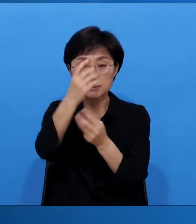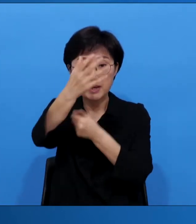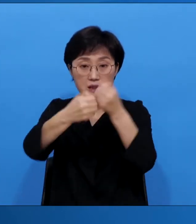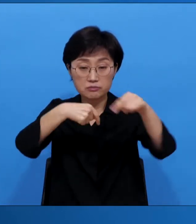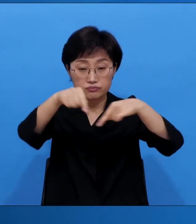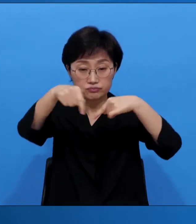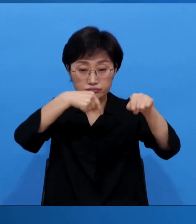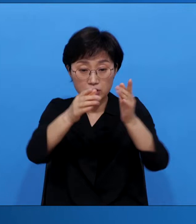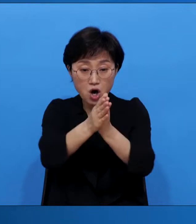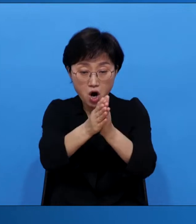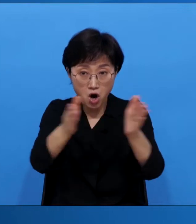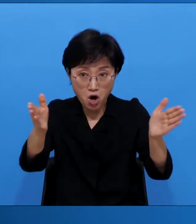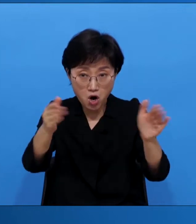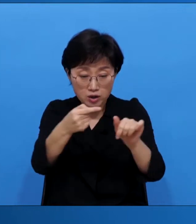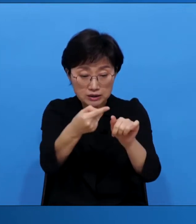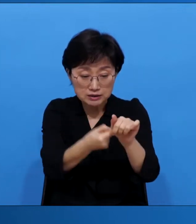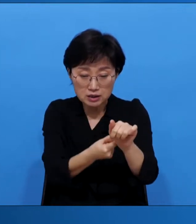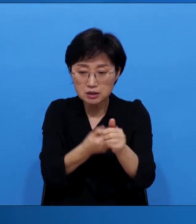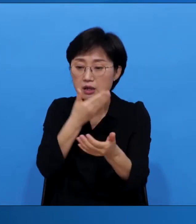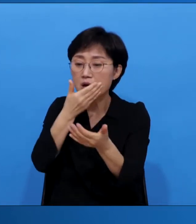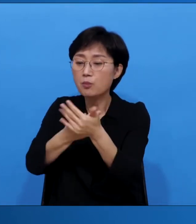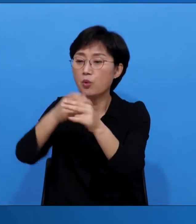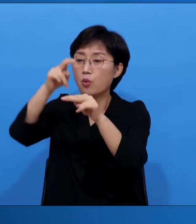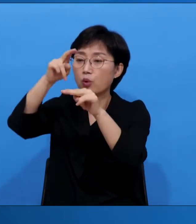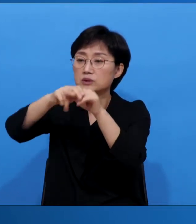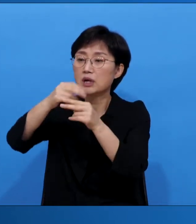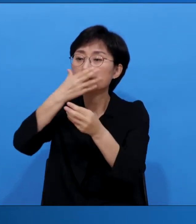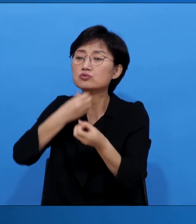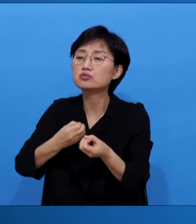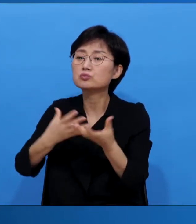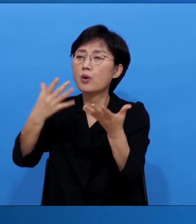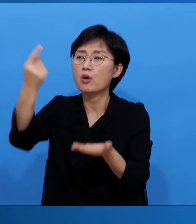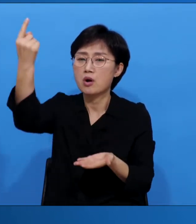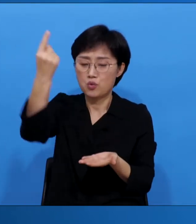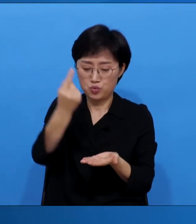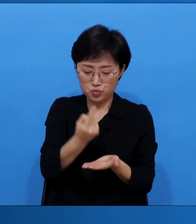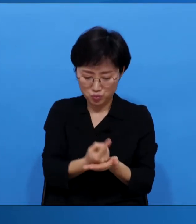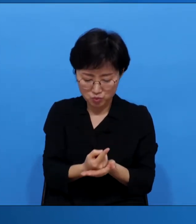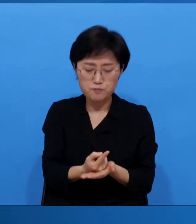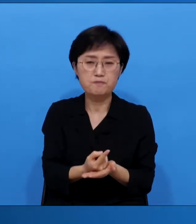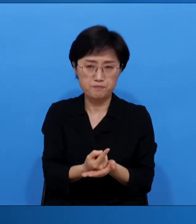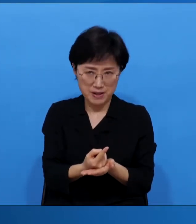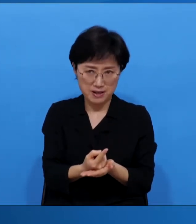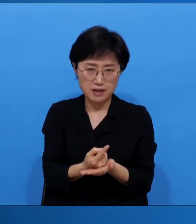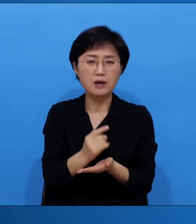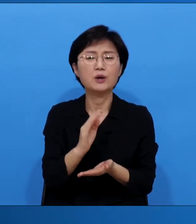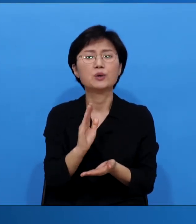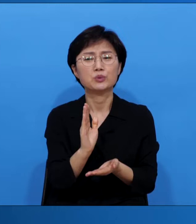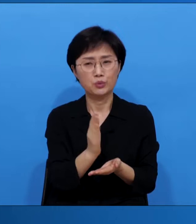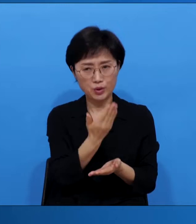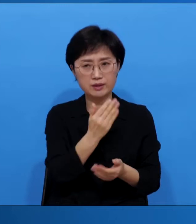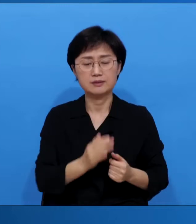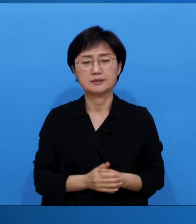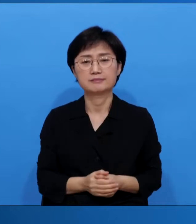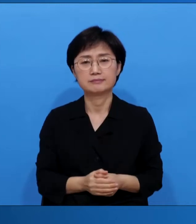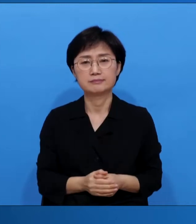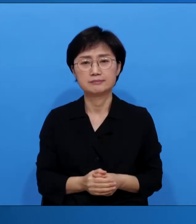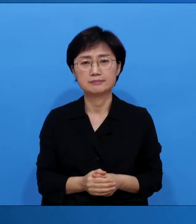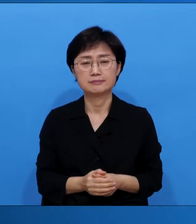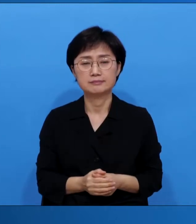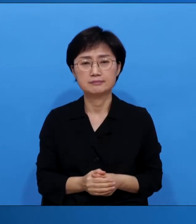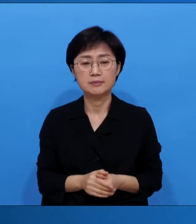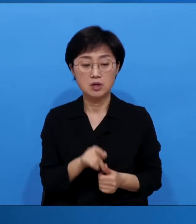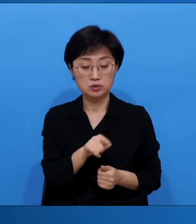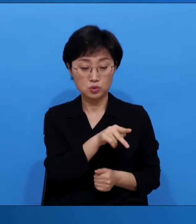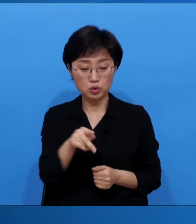일어나면 보좌의 축복이 임하게 돼 있어요. And the moment that the triune God works upon you, the blessings of the throne will also come upon 이 you.